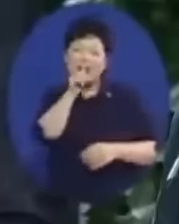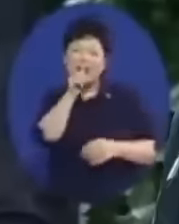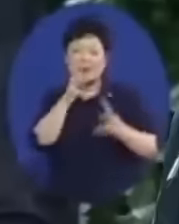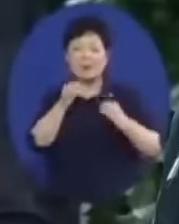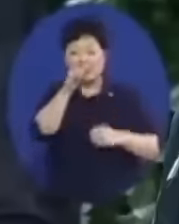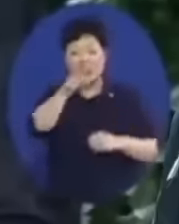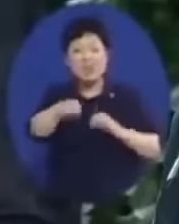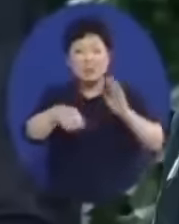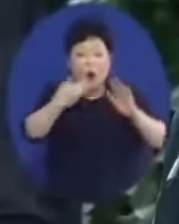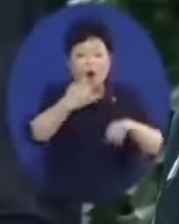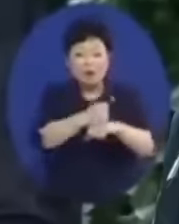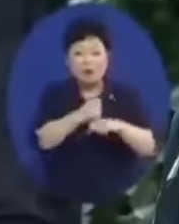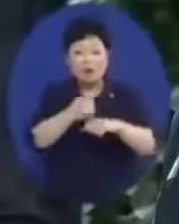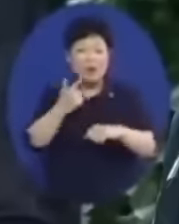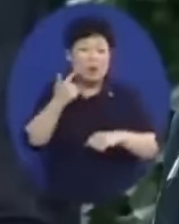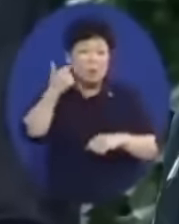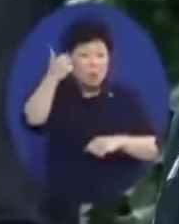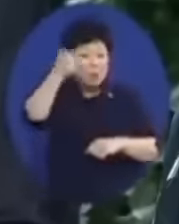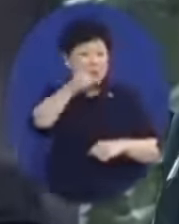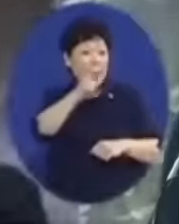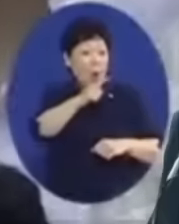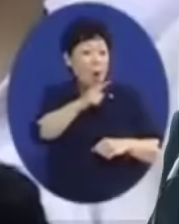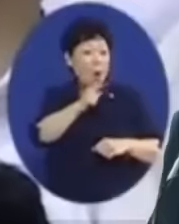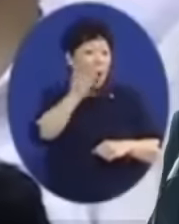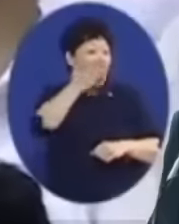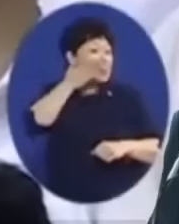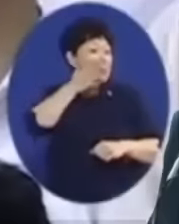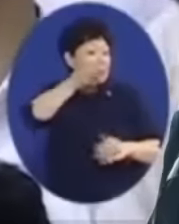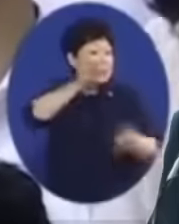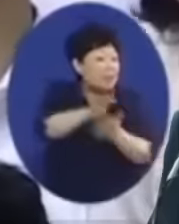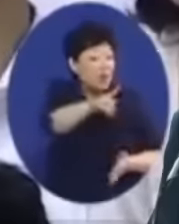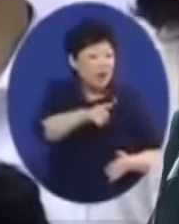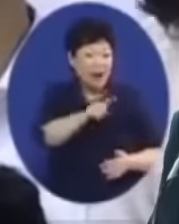먹어라. 내가 비타민을 보았습니까? 철분을 보았습니까?